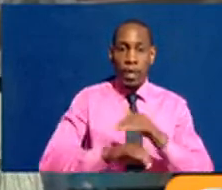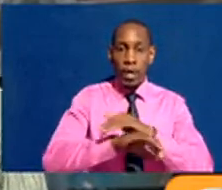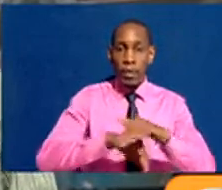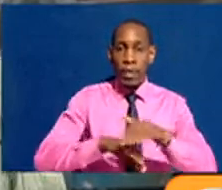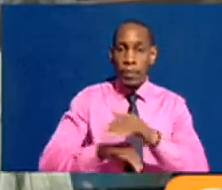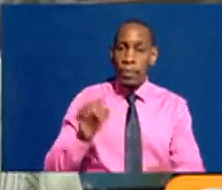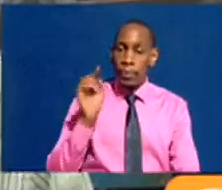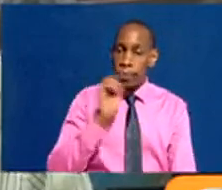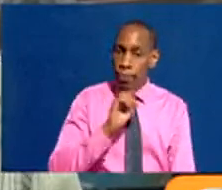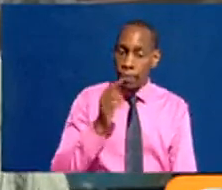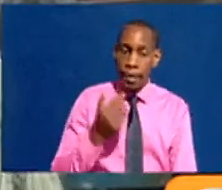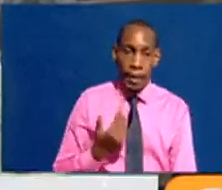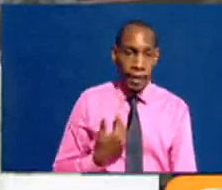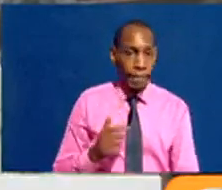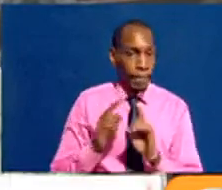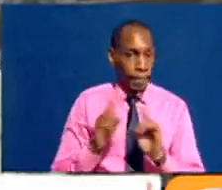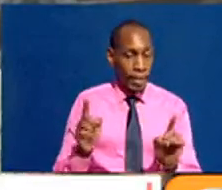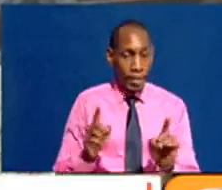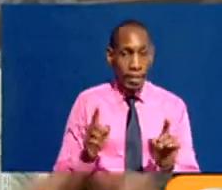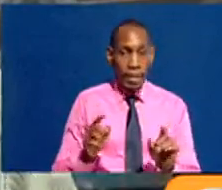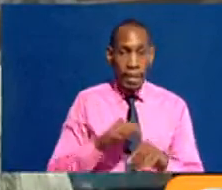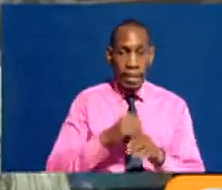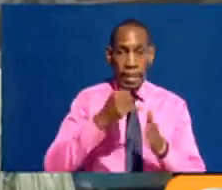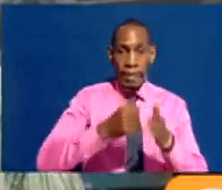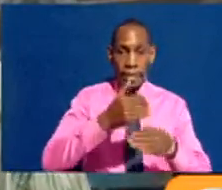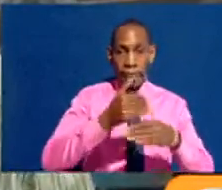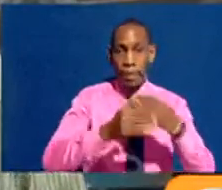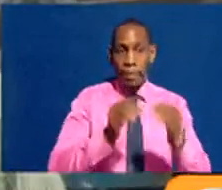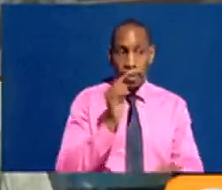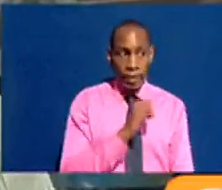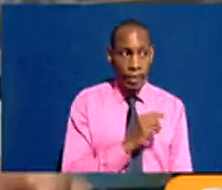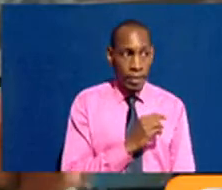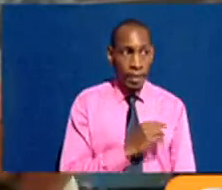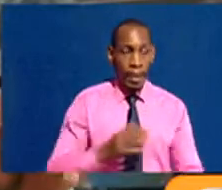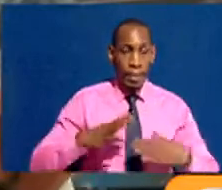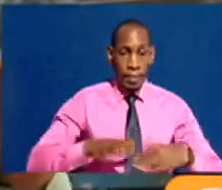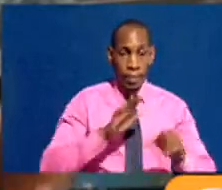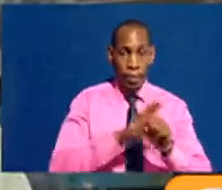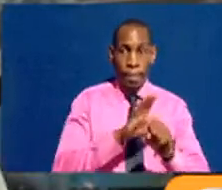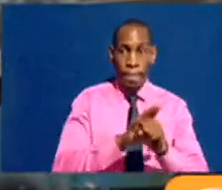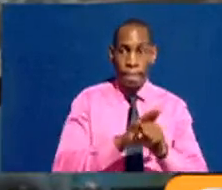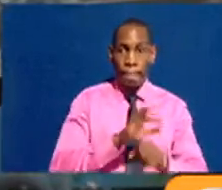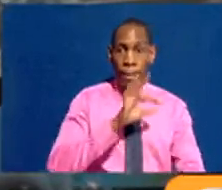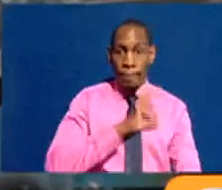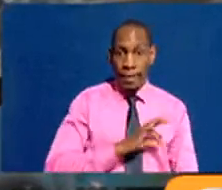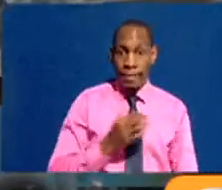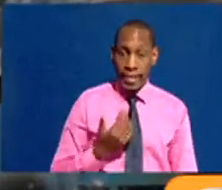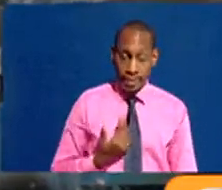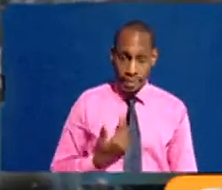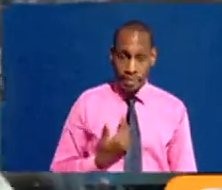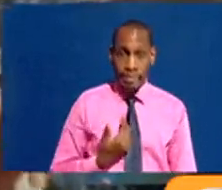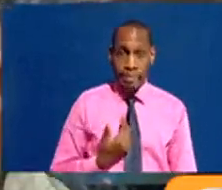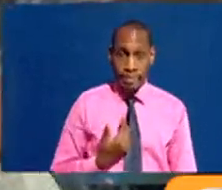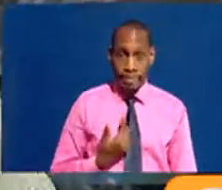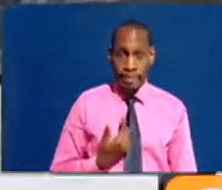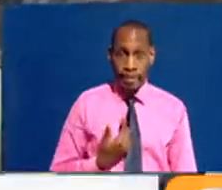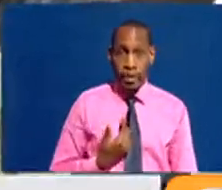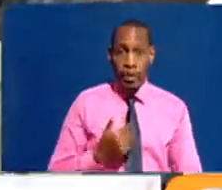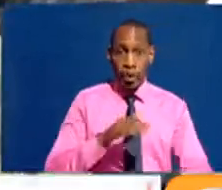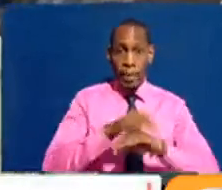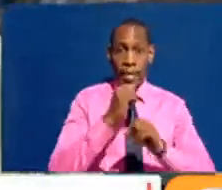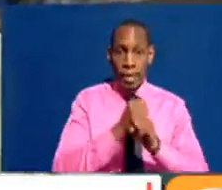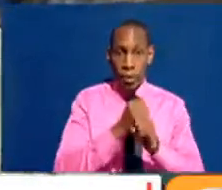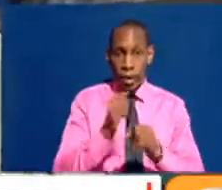sana, lakini kutoka hii kiwanda ijengwe, watu wengi wamenufaika, wamepata